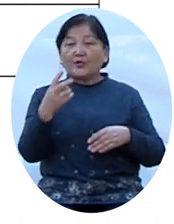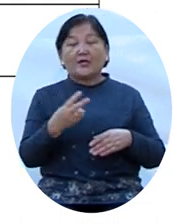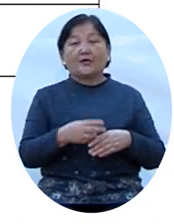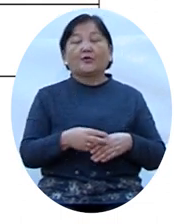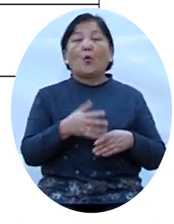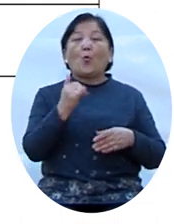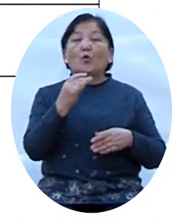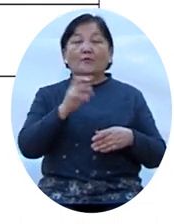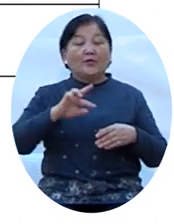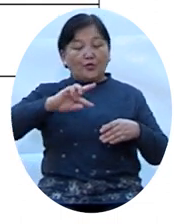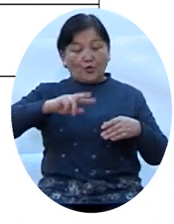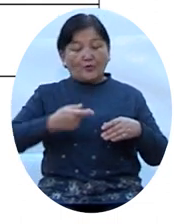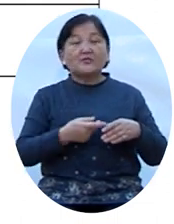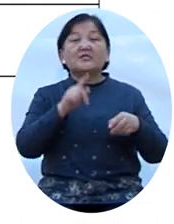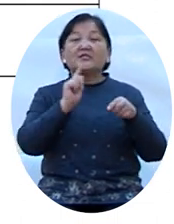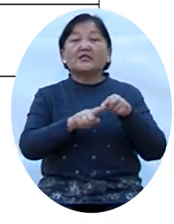байна нэ.